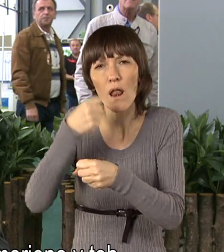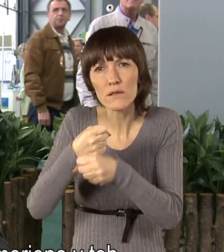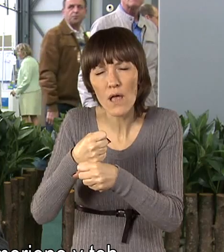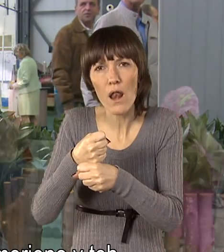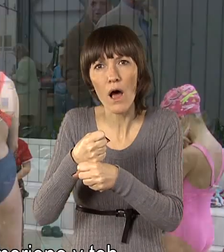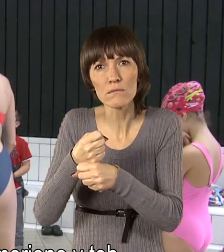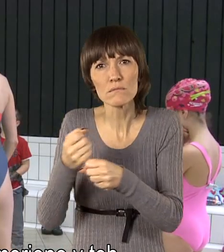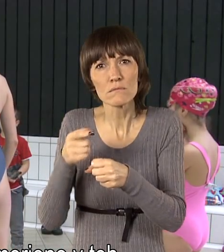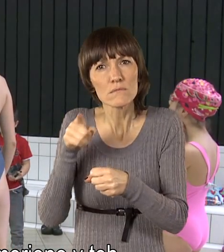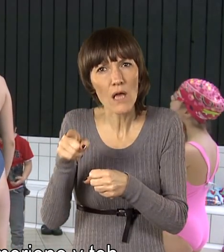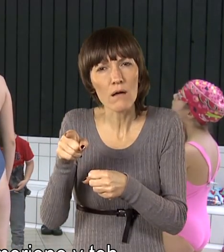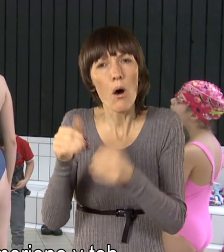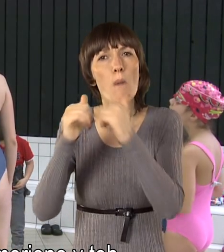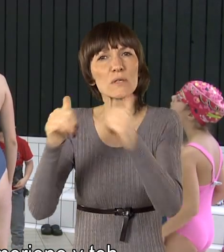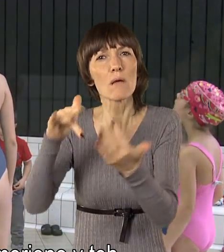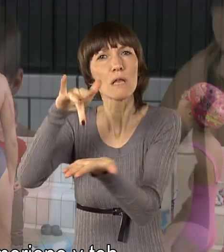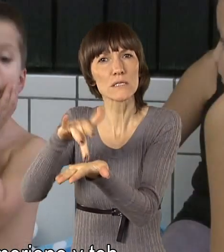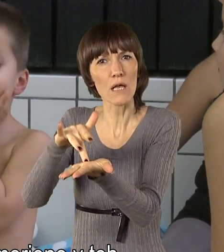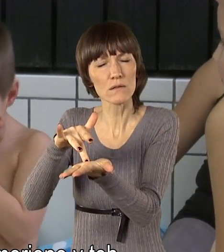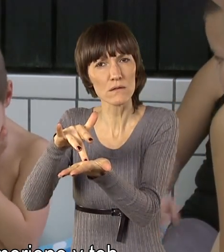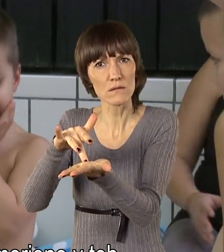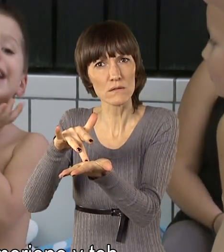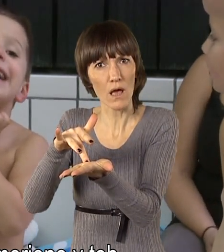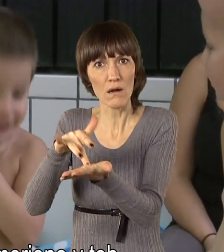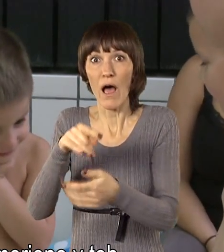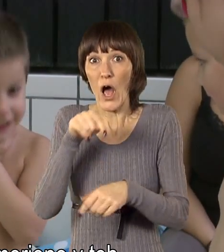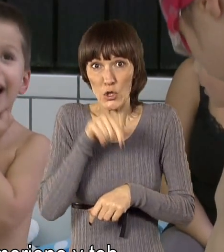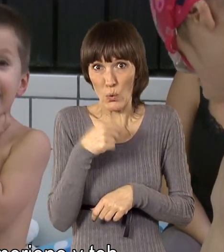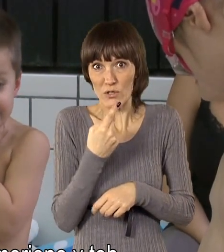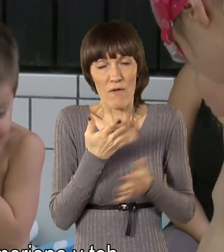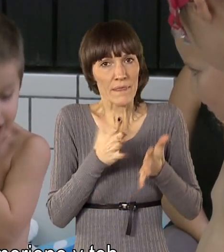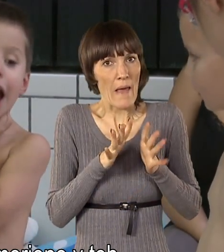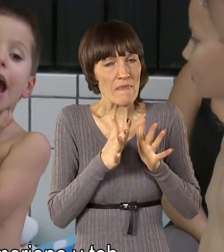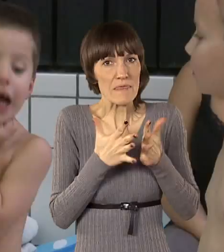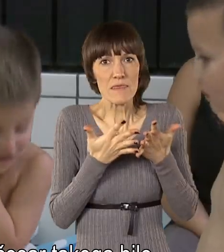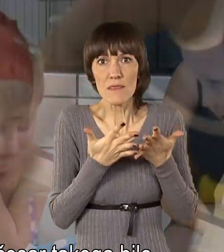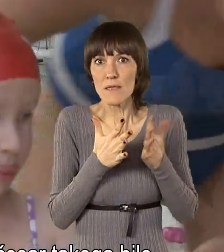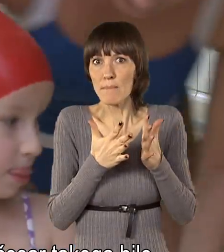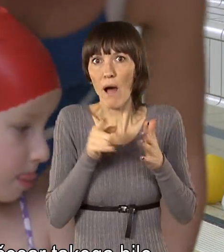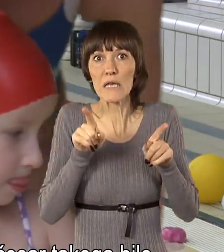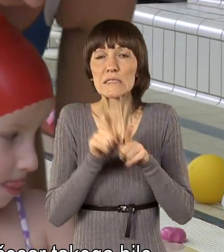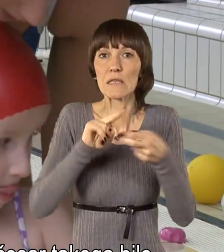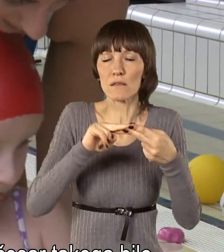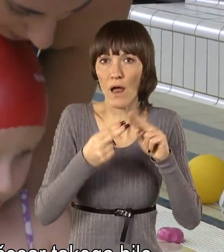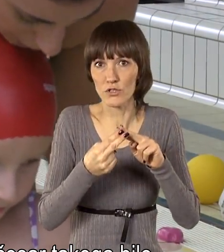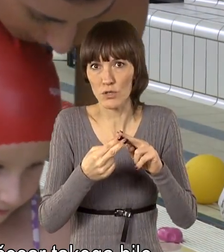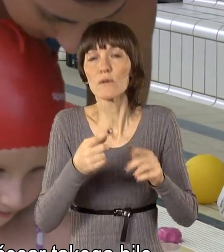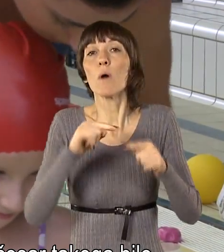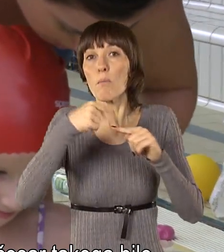zelo usmerjeno v teh centrih v drugih državah. Dejansko ni pri nas